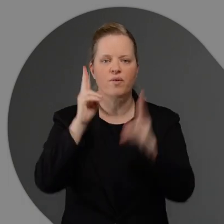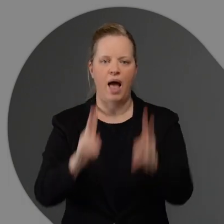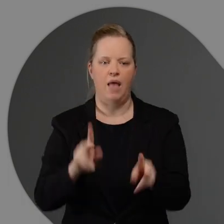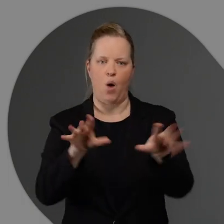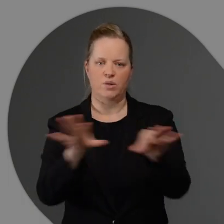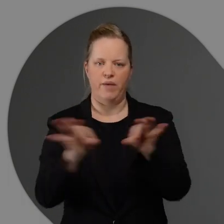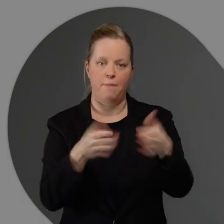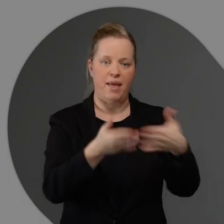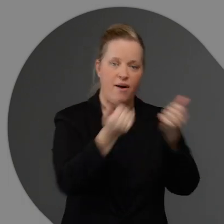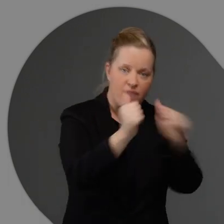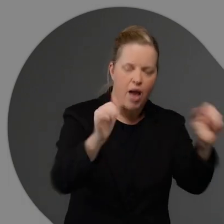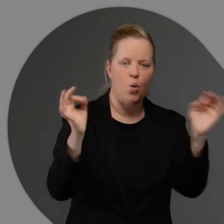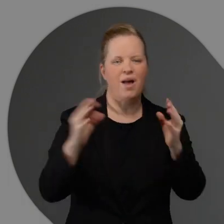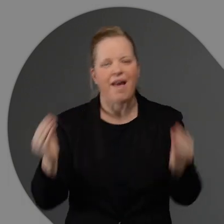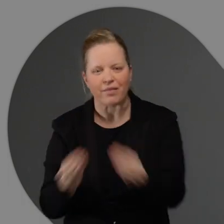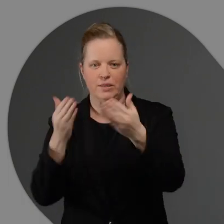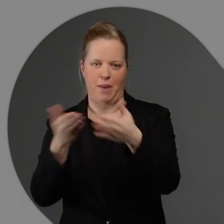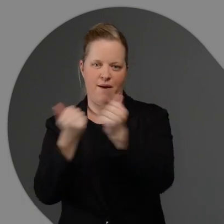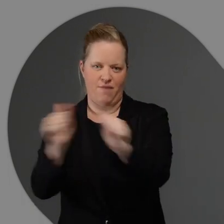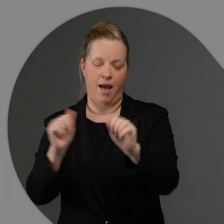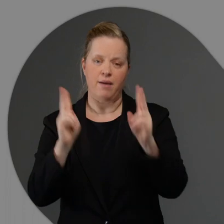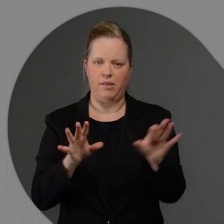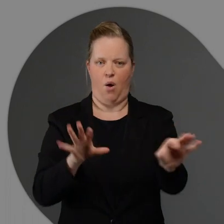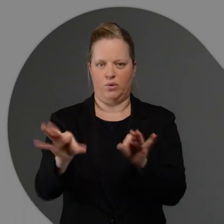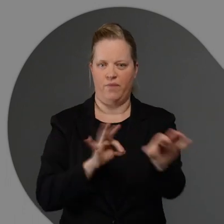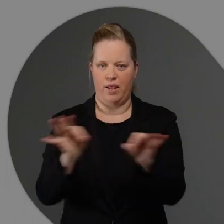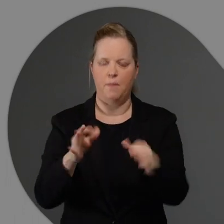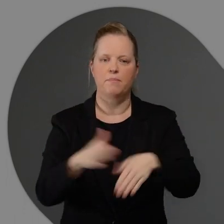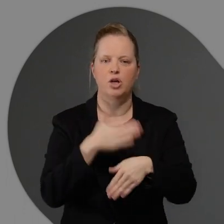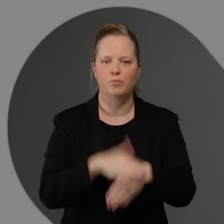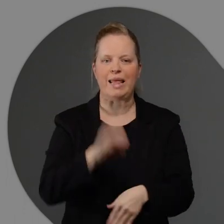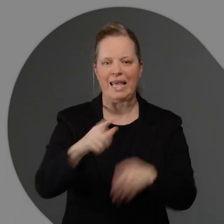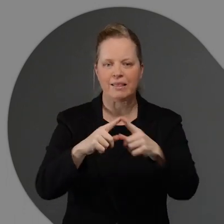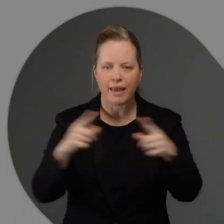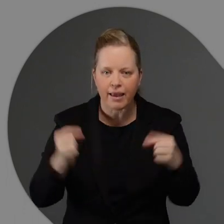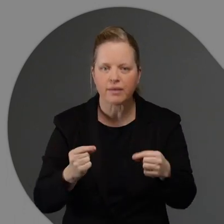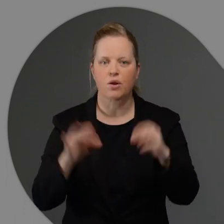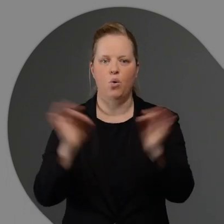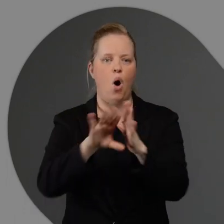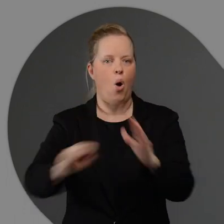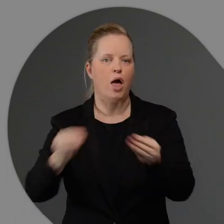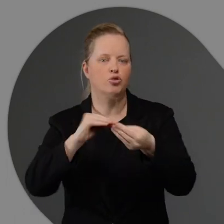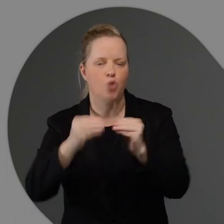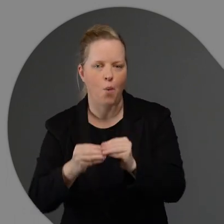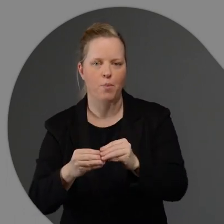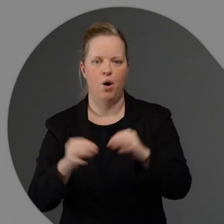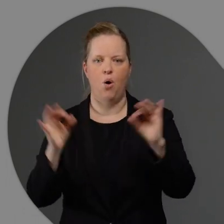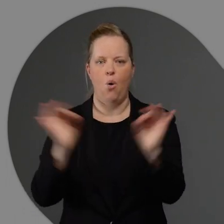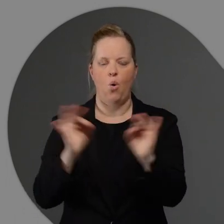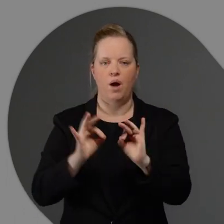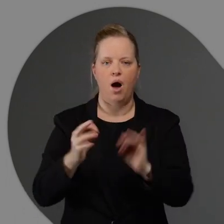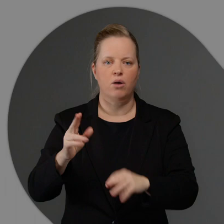man in Zukunft zwischen barrierefreien oder zumindest barrierefreieren Lösungen wählen können. Zum Beispiel für E-Ticketing, für den